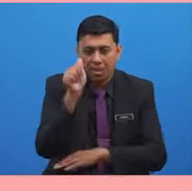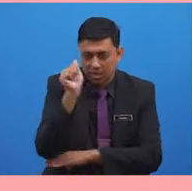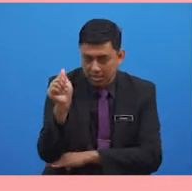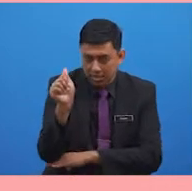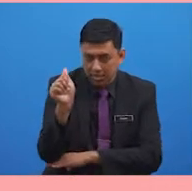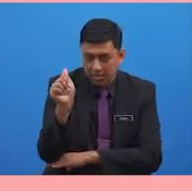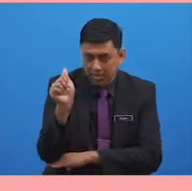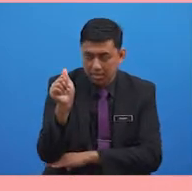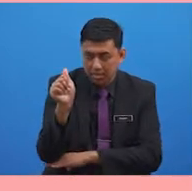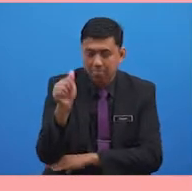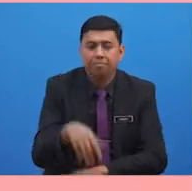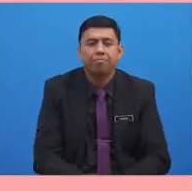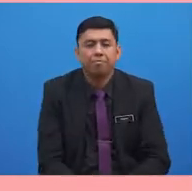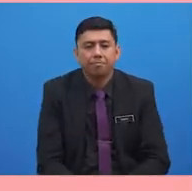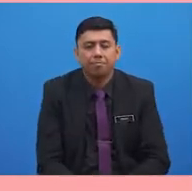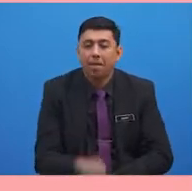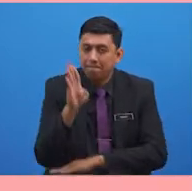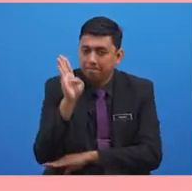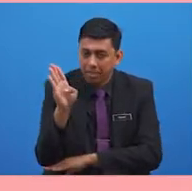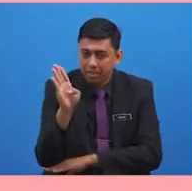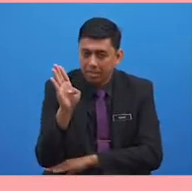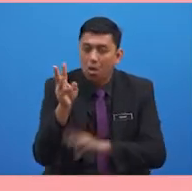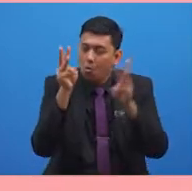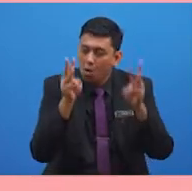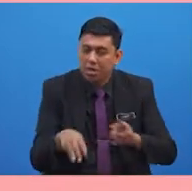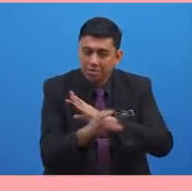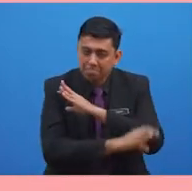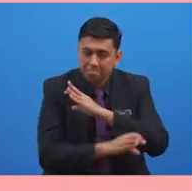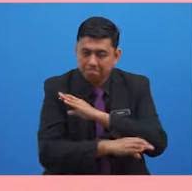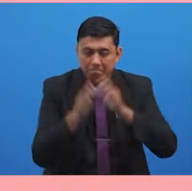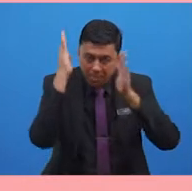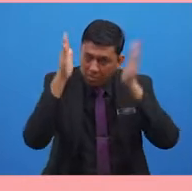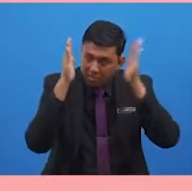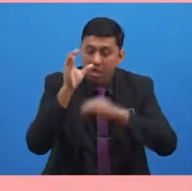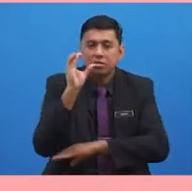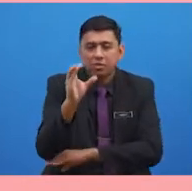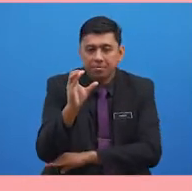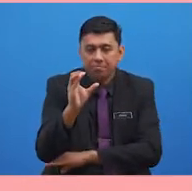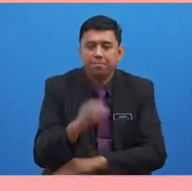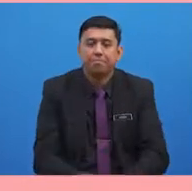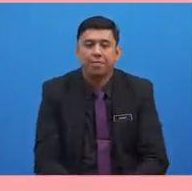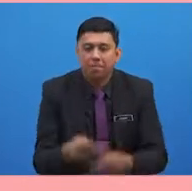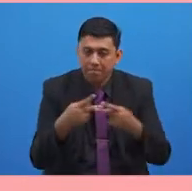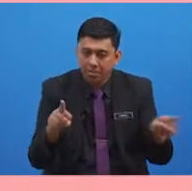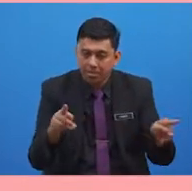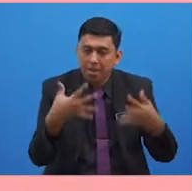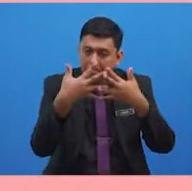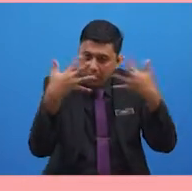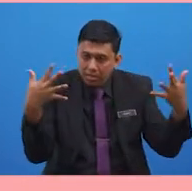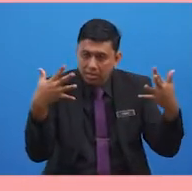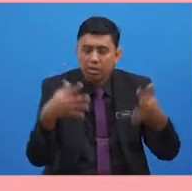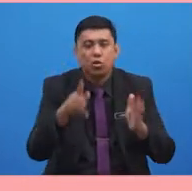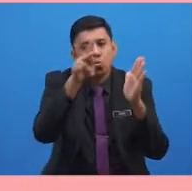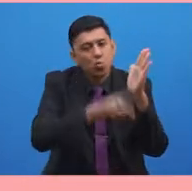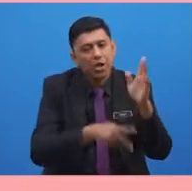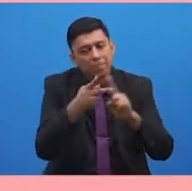memegang jawatan bergaji tetap, B. warga negara Malaysia, C. pernah